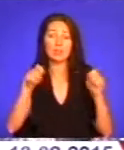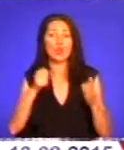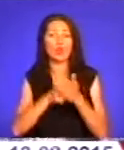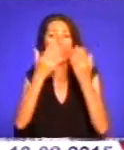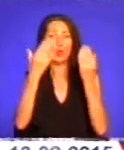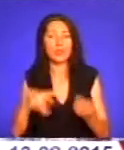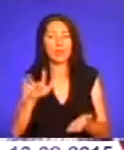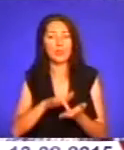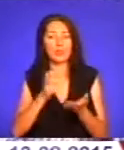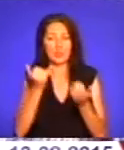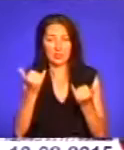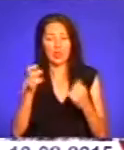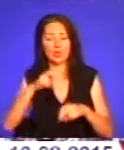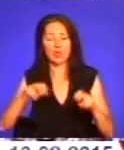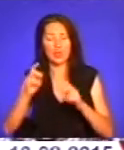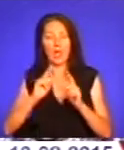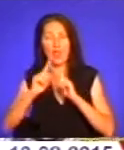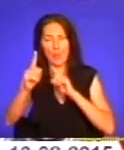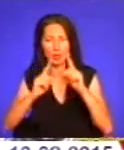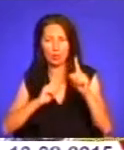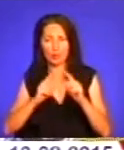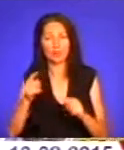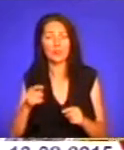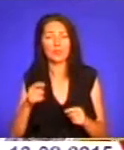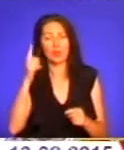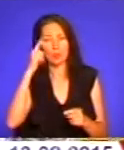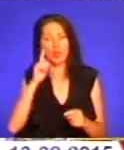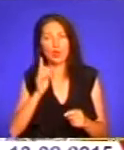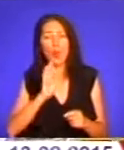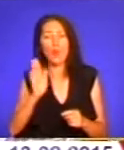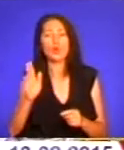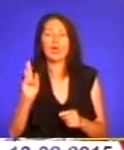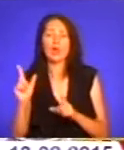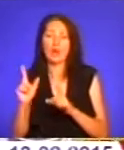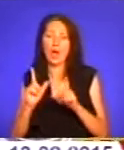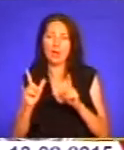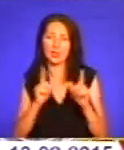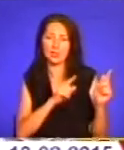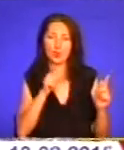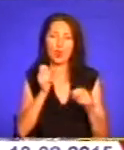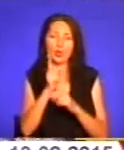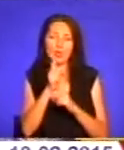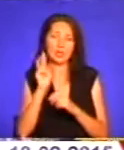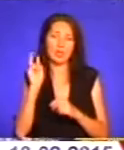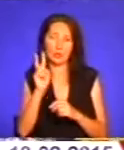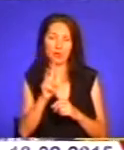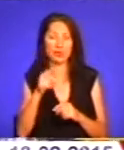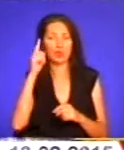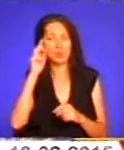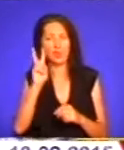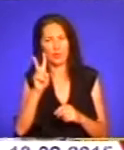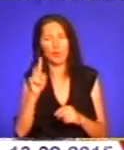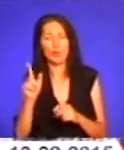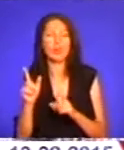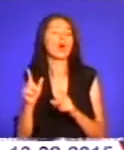розглядаємо маршрут, який буде, але вірогідніше всього, що буде ходити туди, все-таки 11-й маршрут. Думали двойку